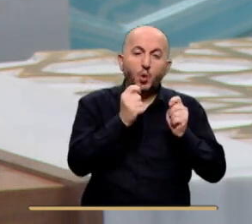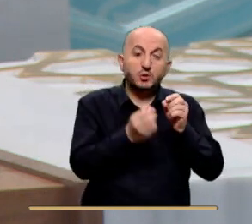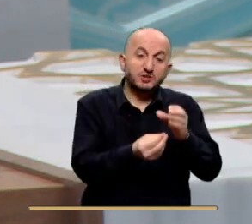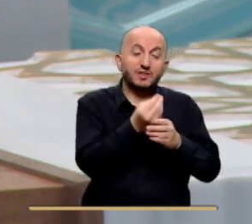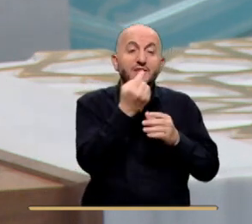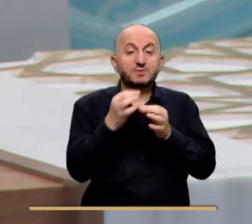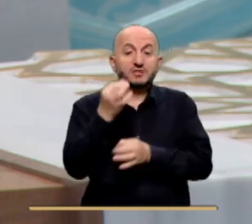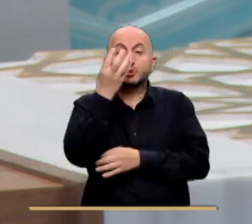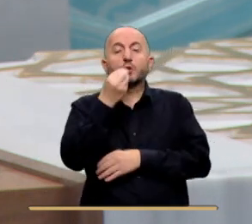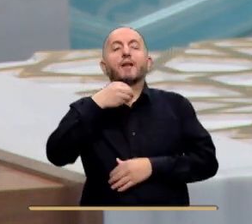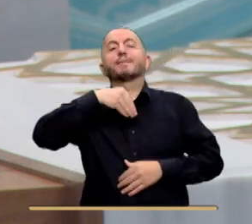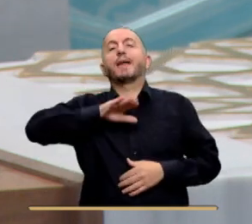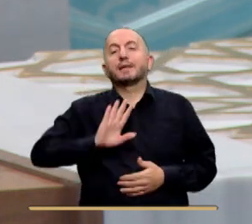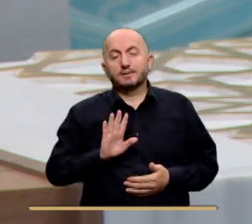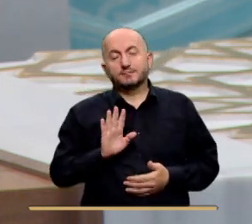olarak değil,